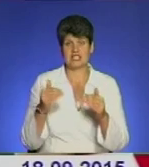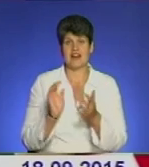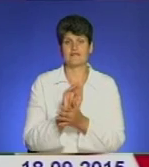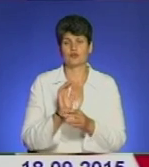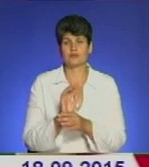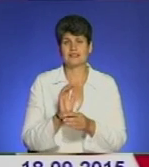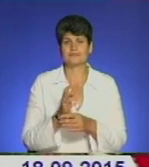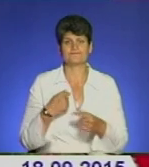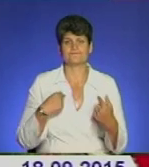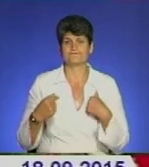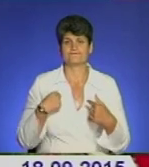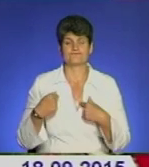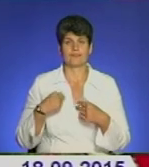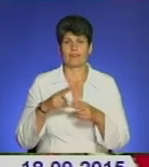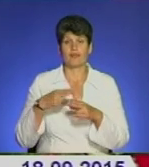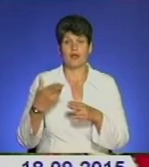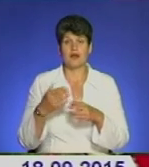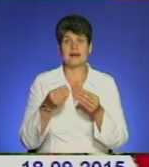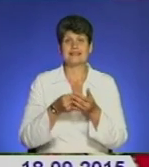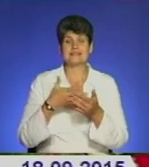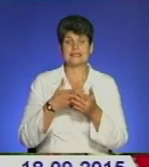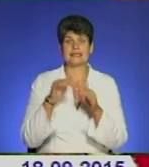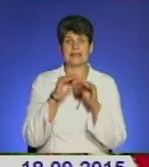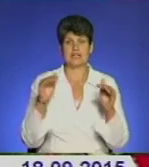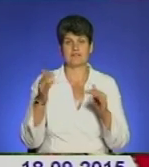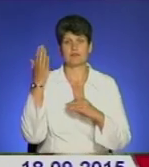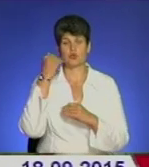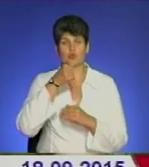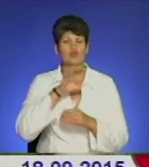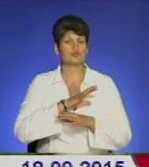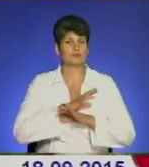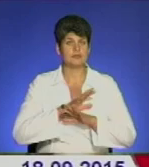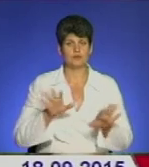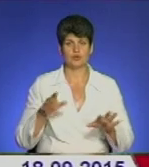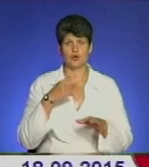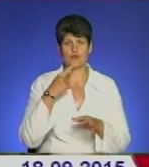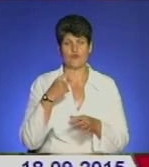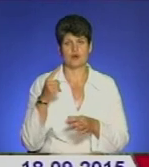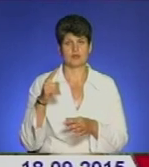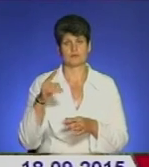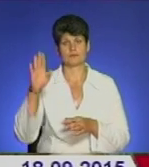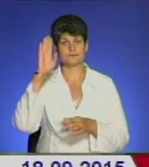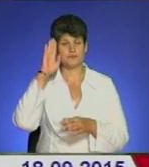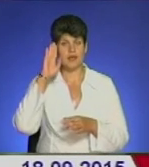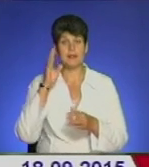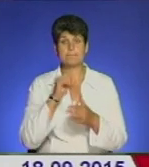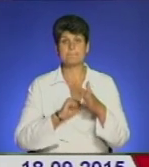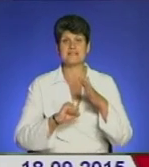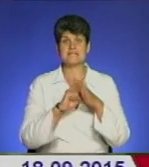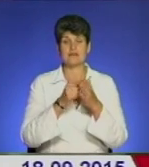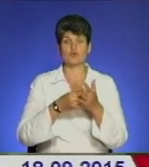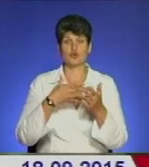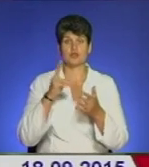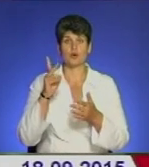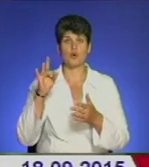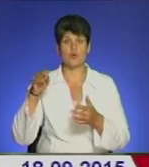через нерентабельність. Однак цін на рівні минулорічних вже не буде, каже Олег Напора. Хоча й підстав для здорожчання круп,